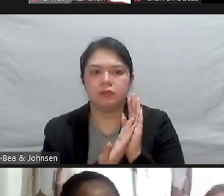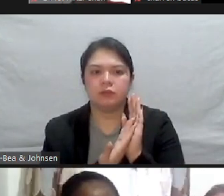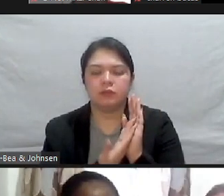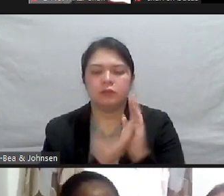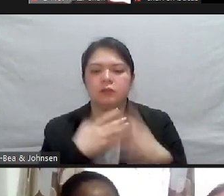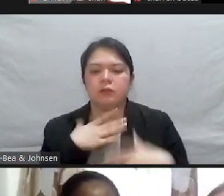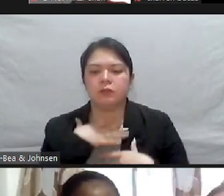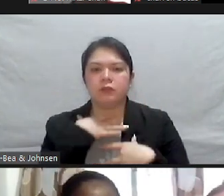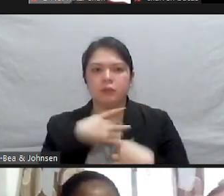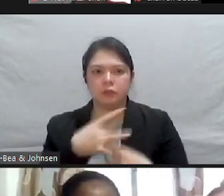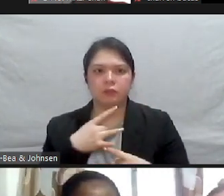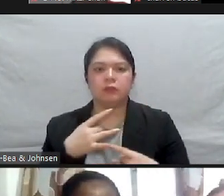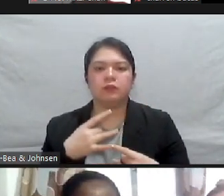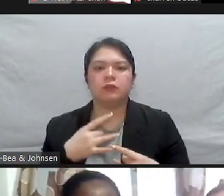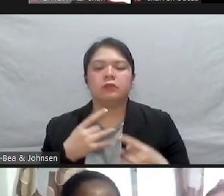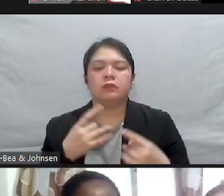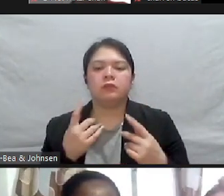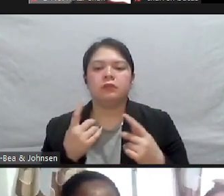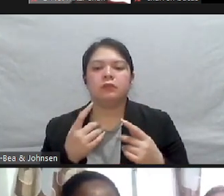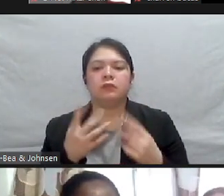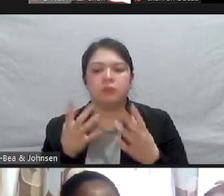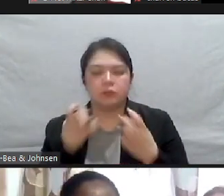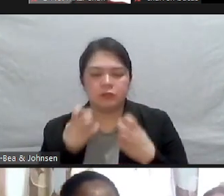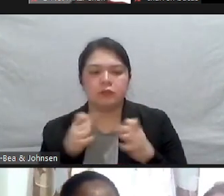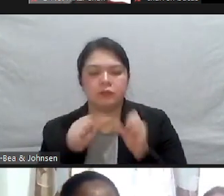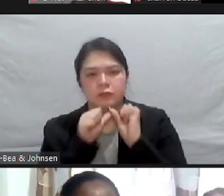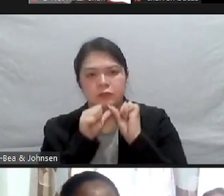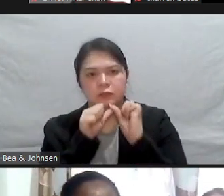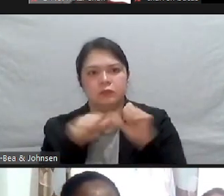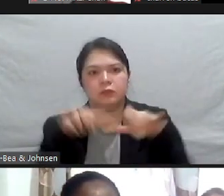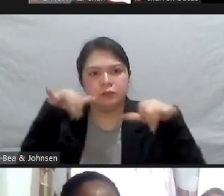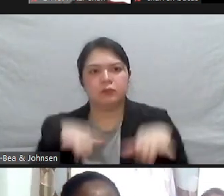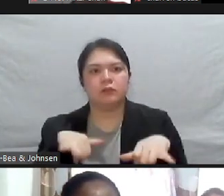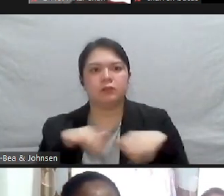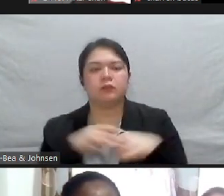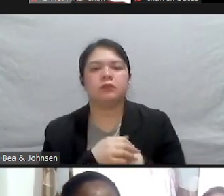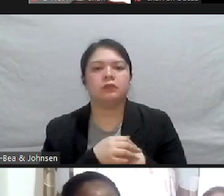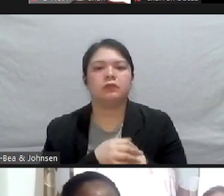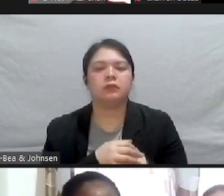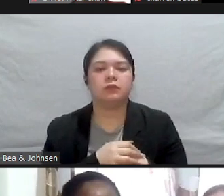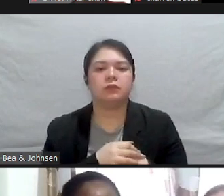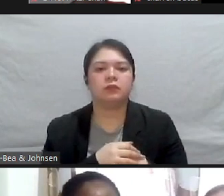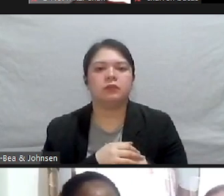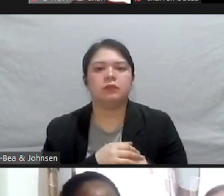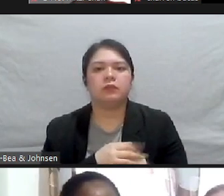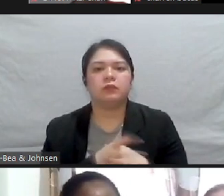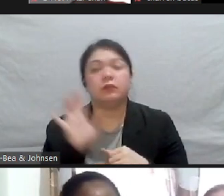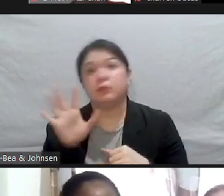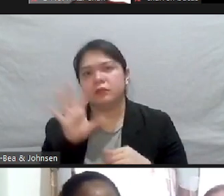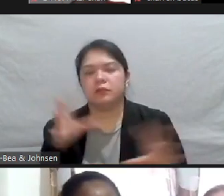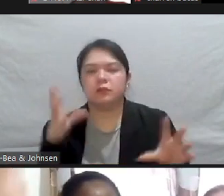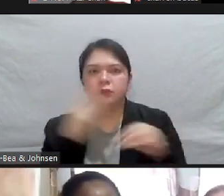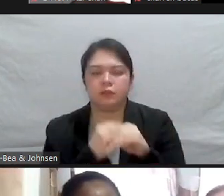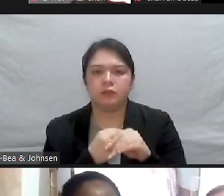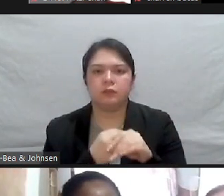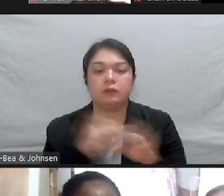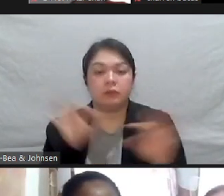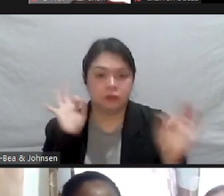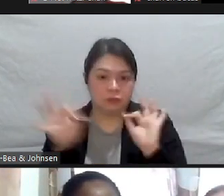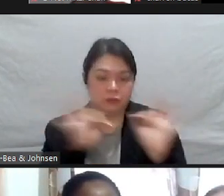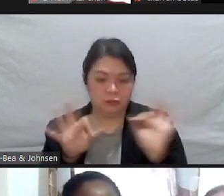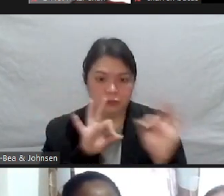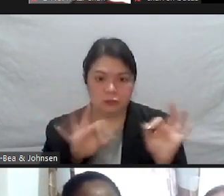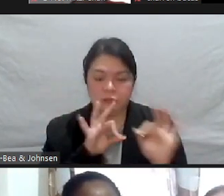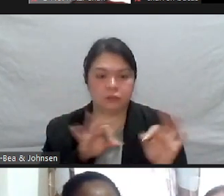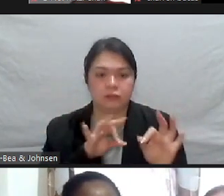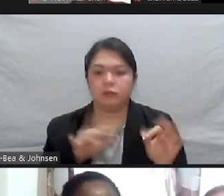ng ating posisyon, no, na imintina ang ating mother tongue. Yun lang po. At isa na lang po, no, kung sakali mang hindi pumasa sa Senado